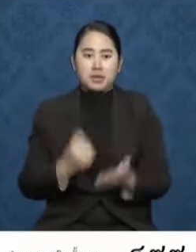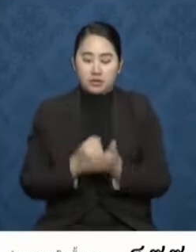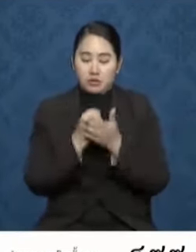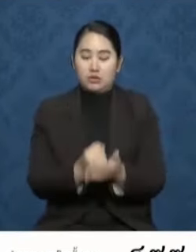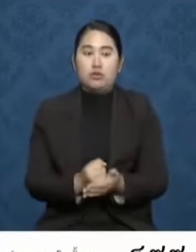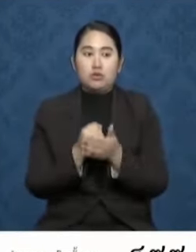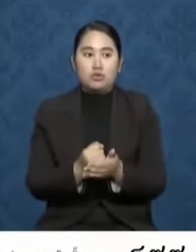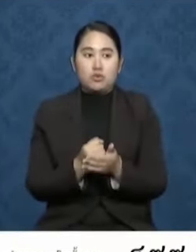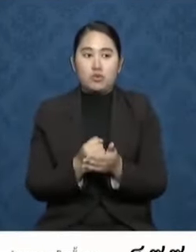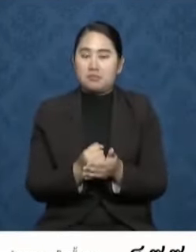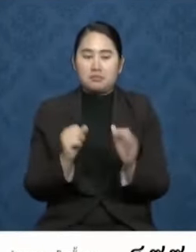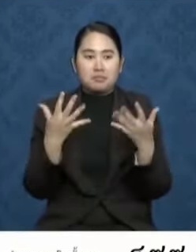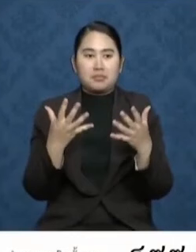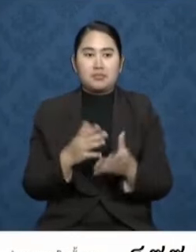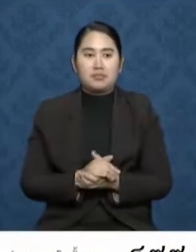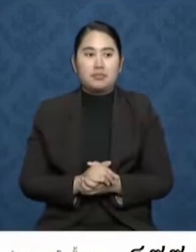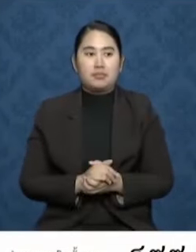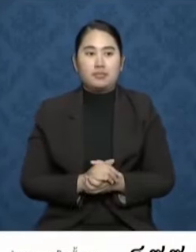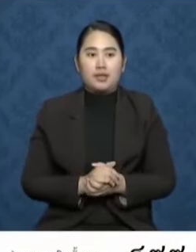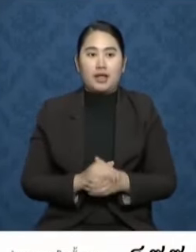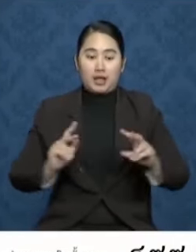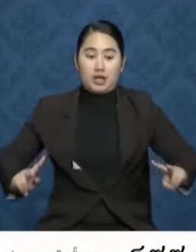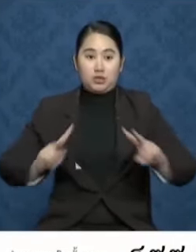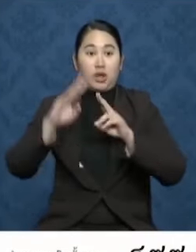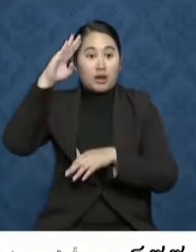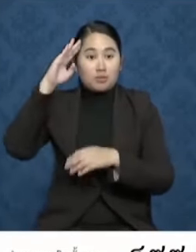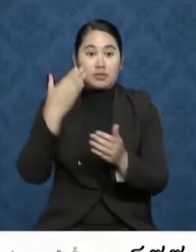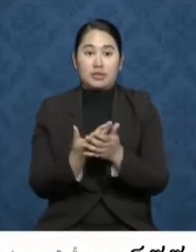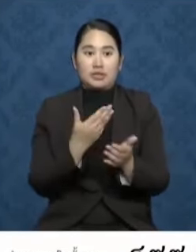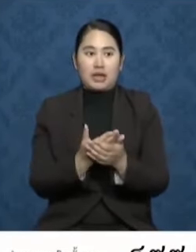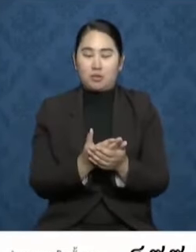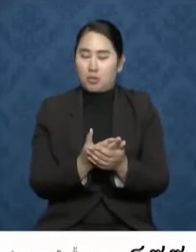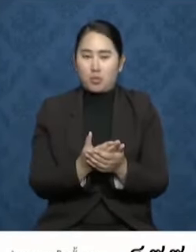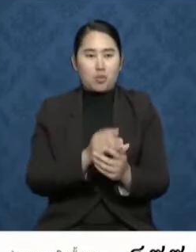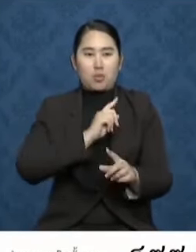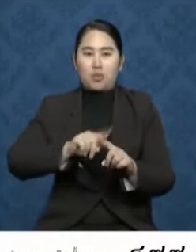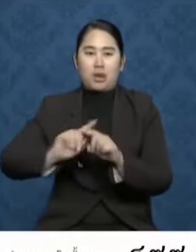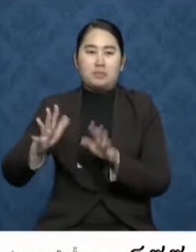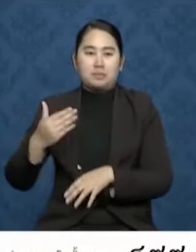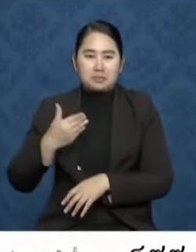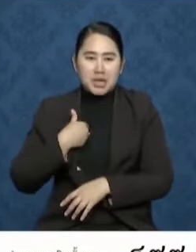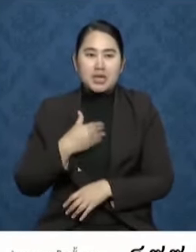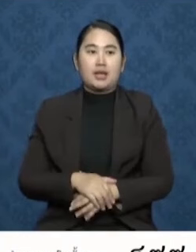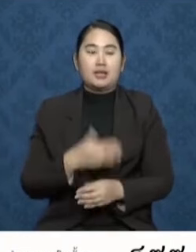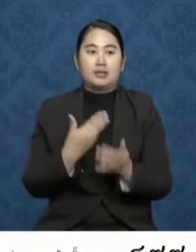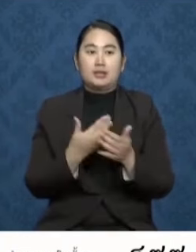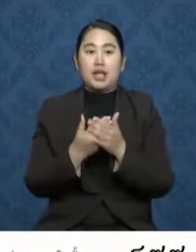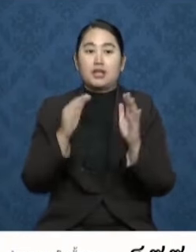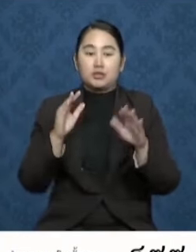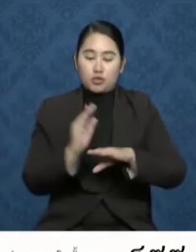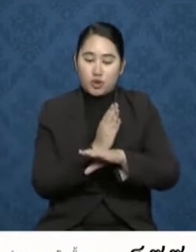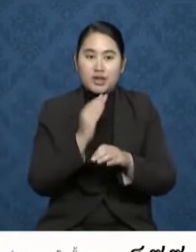สมทบงบประมาณแผ่นดินเลยสำหรับกระทรวงกลาโหมนั้นมีแหล่งเงินกู้ที่ซ้อเล้นอยู่มากมายไม่ว่าจะเป็นรายได้จากธุรกิจกอง